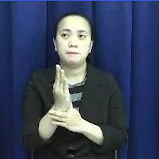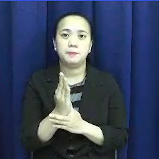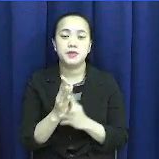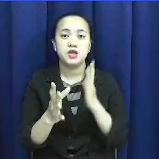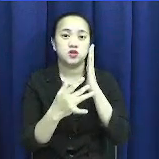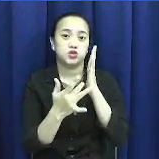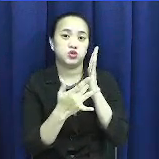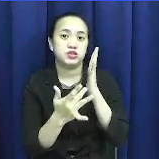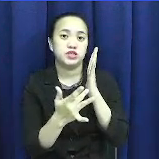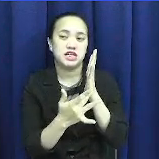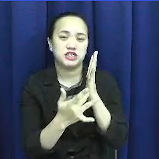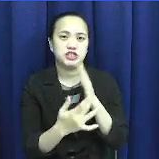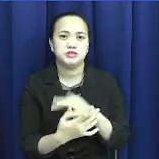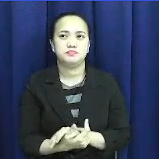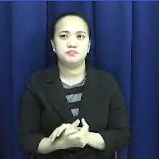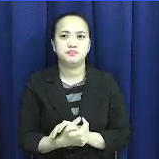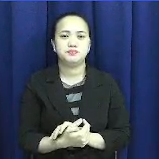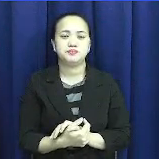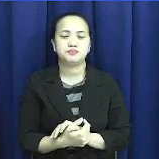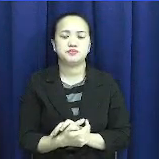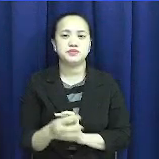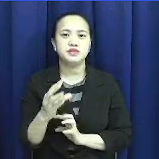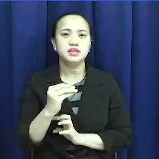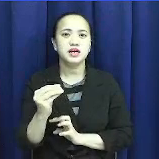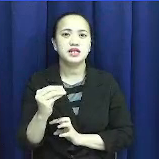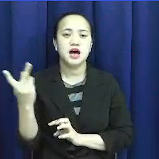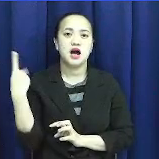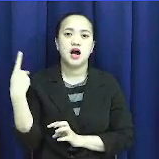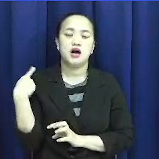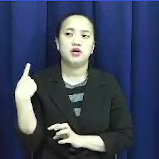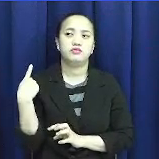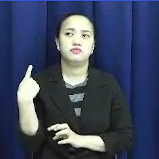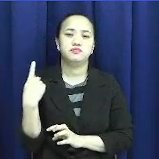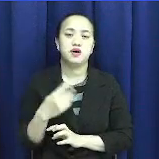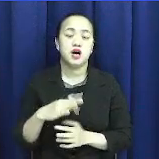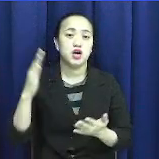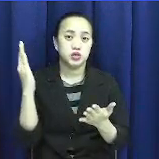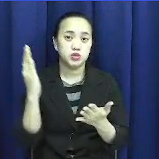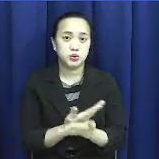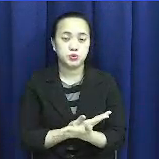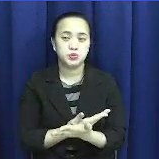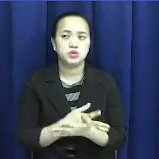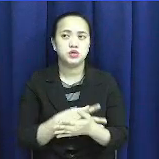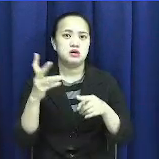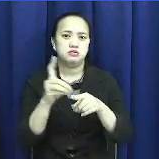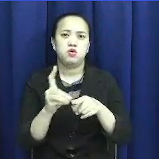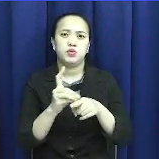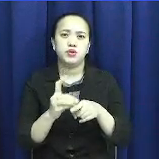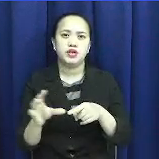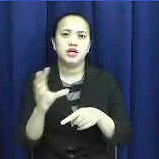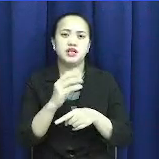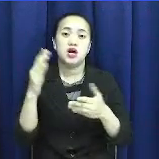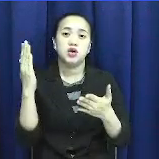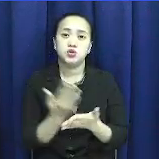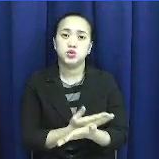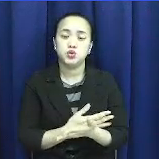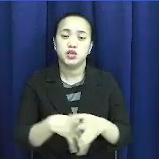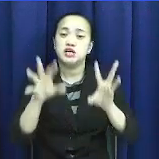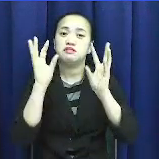na mga kakaibang katuruan. Ano po? At talagang hinahanapan po nila, syempre mga ano yan